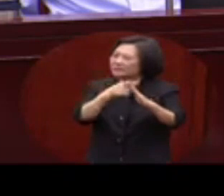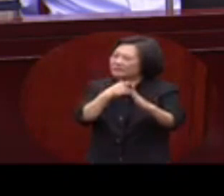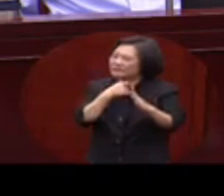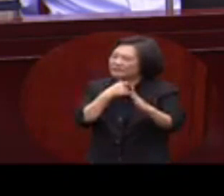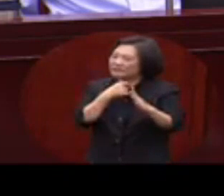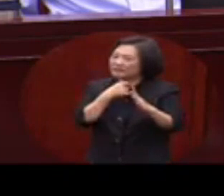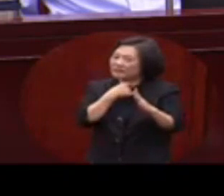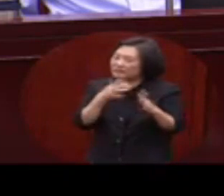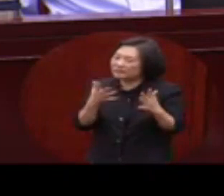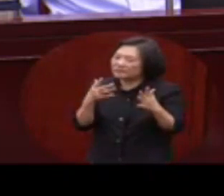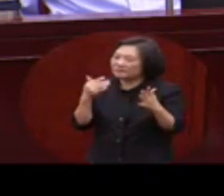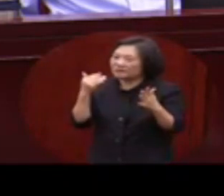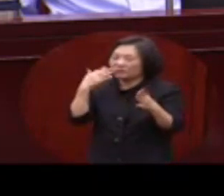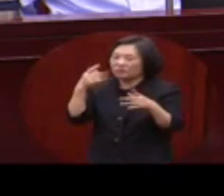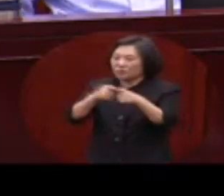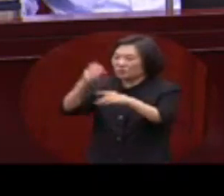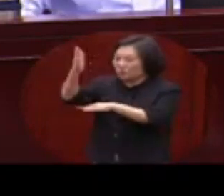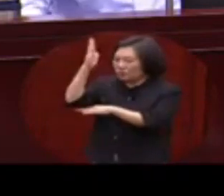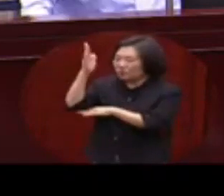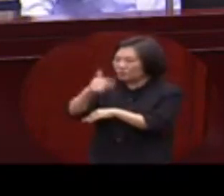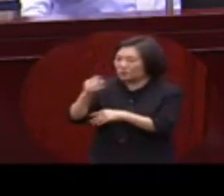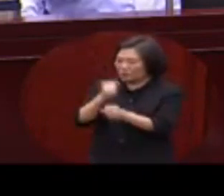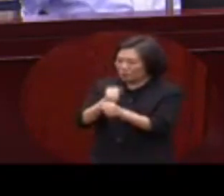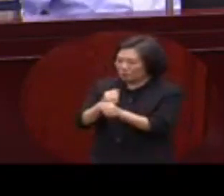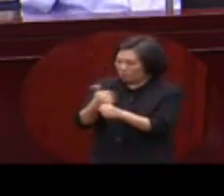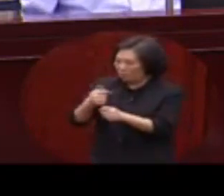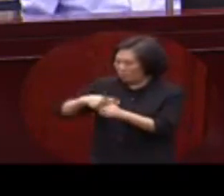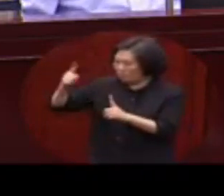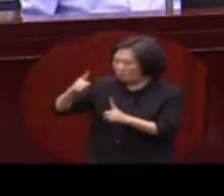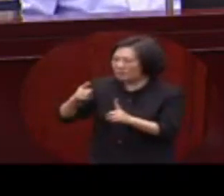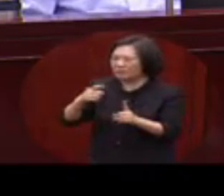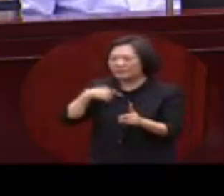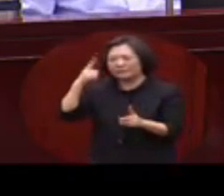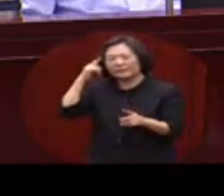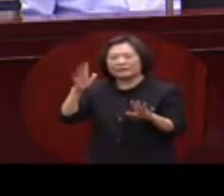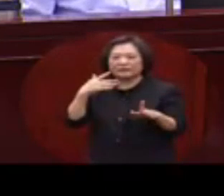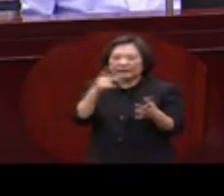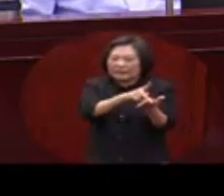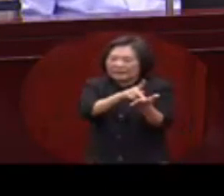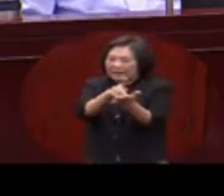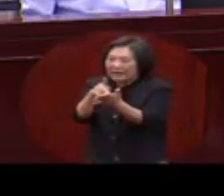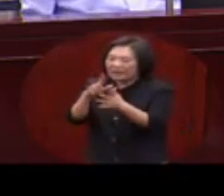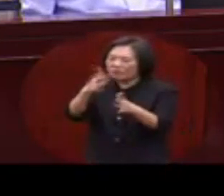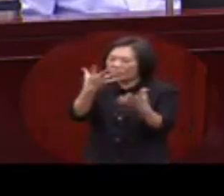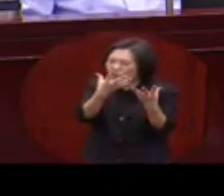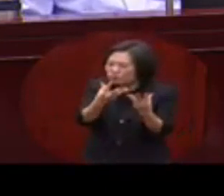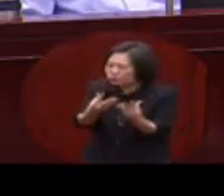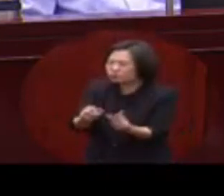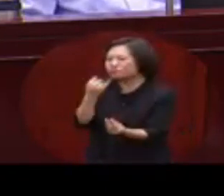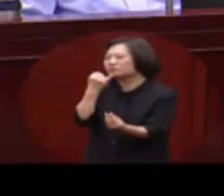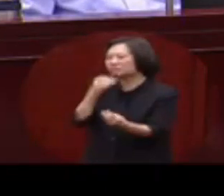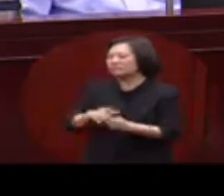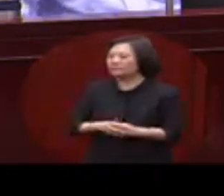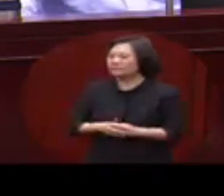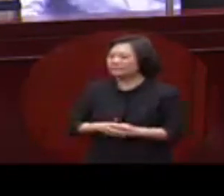果在整个公务员的效率哦可以提高的话哦，大概债务就不继续减少，就维持这样就好了哈。我们还是可